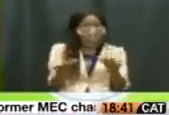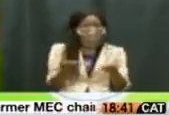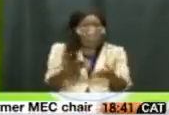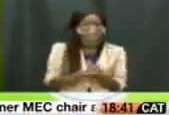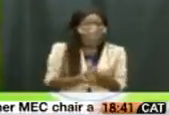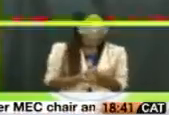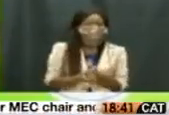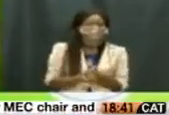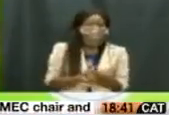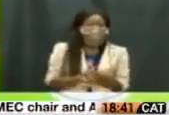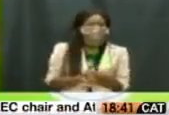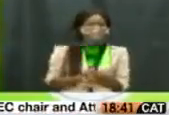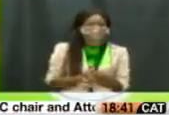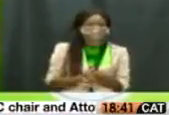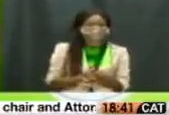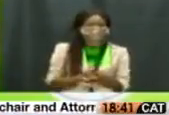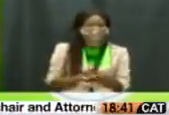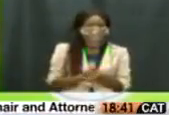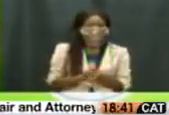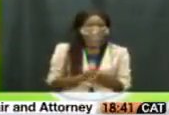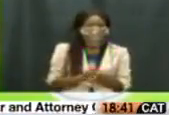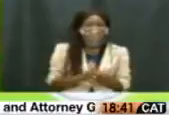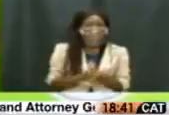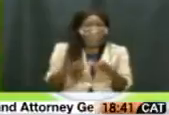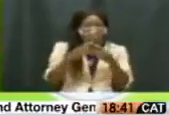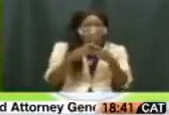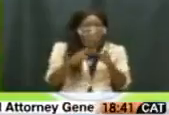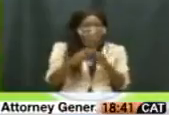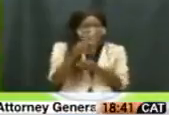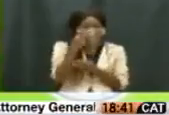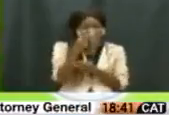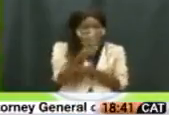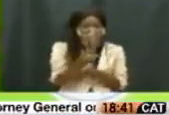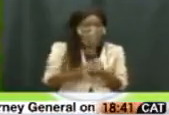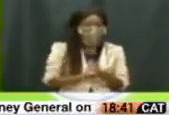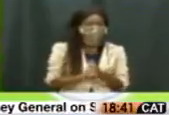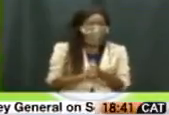zina sunza kuti tukona kuti